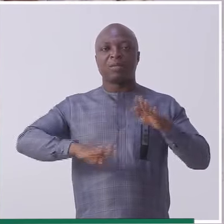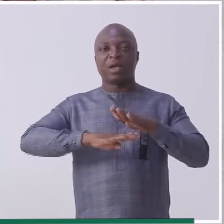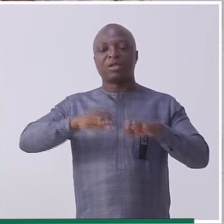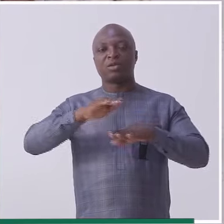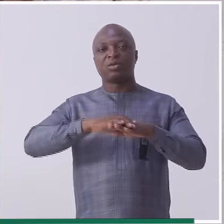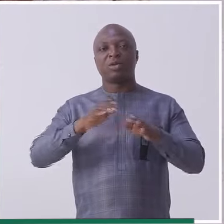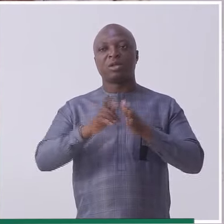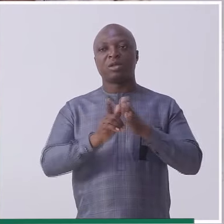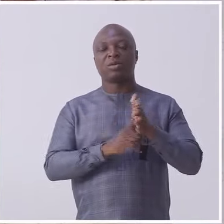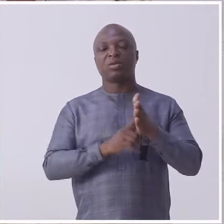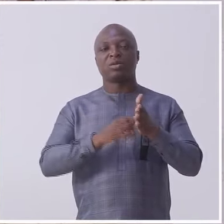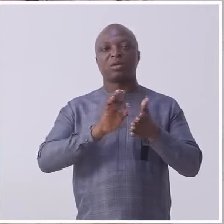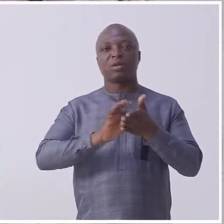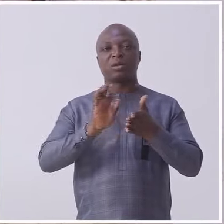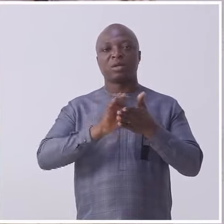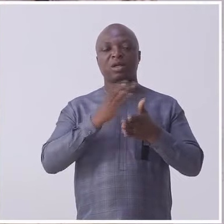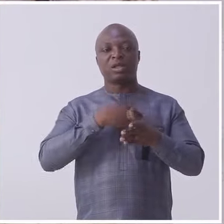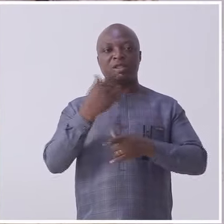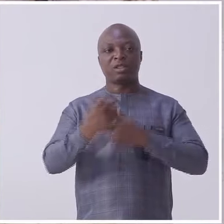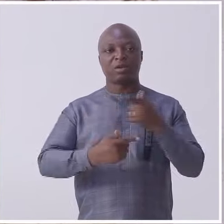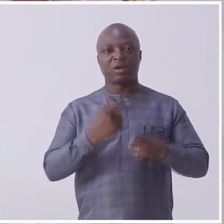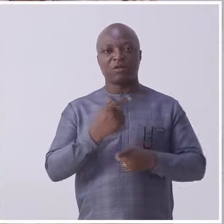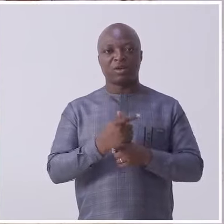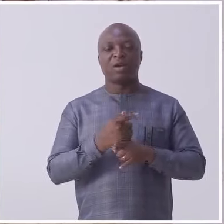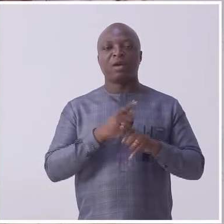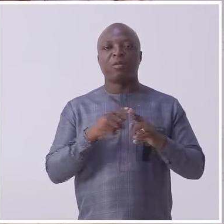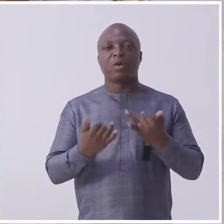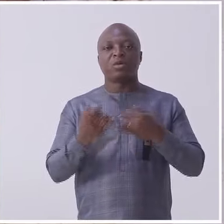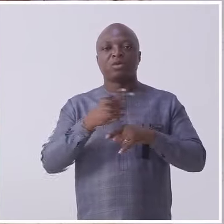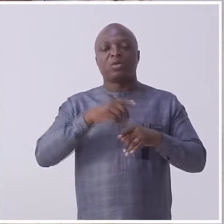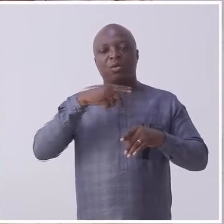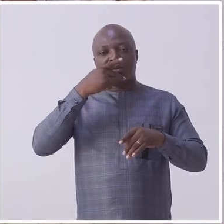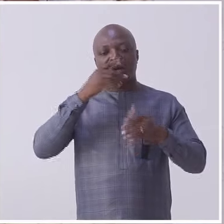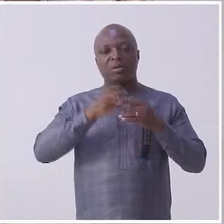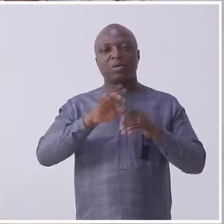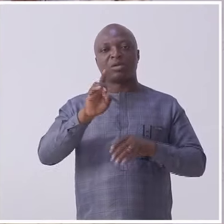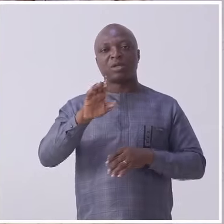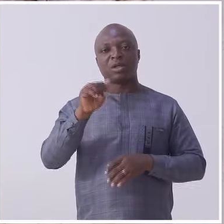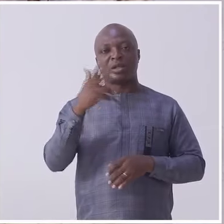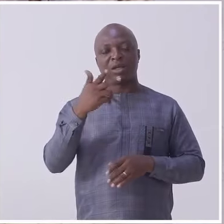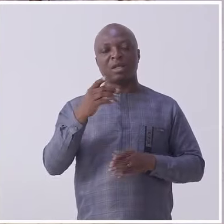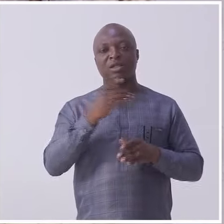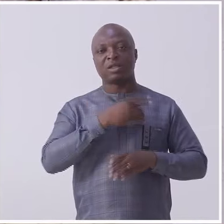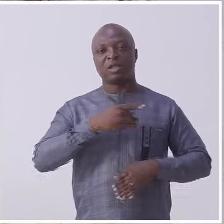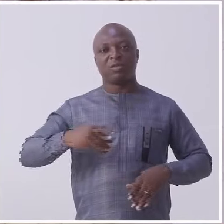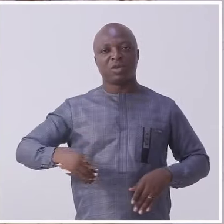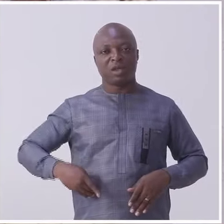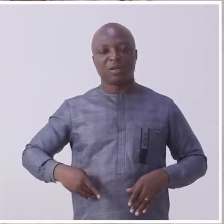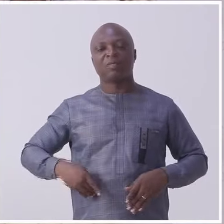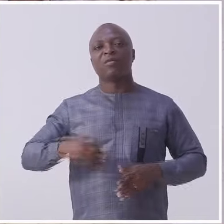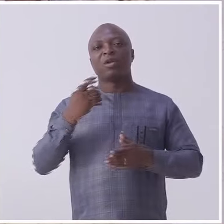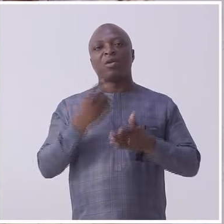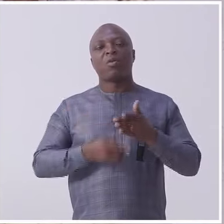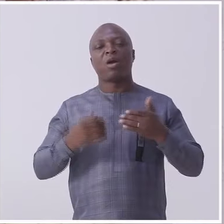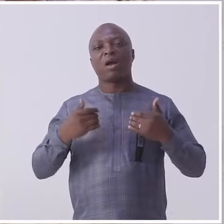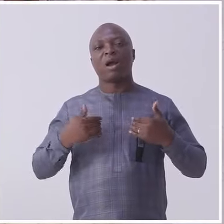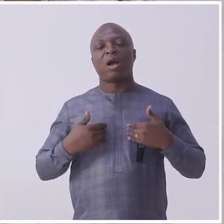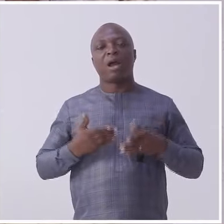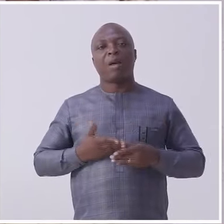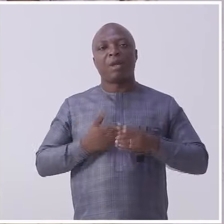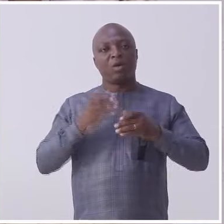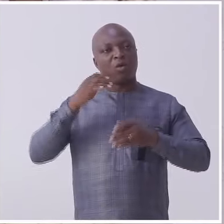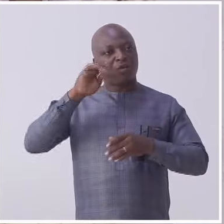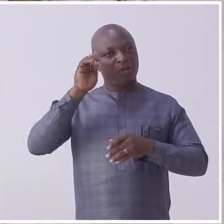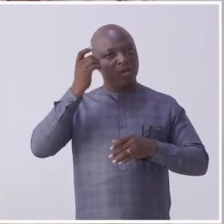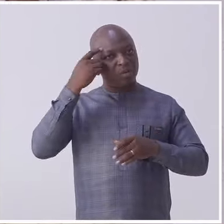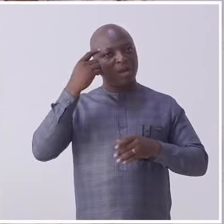les critères démographiques et géographiques. Mais aujourd'hui, on parle de 113 députés. Qu'est-ce qui a amené le